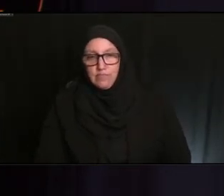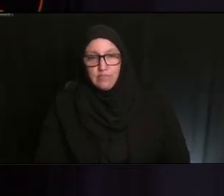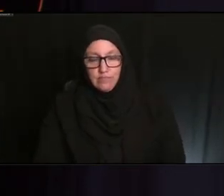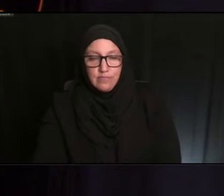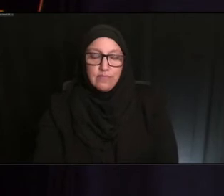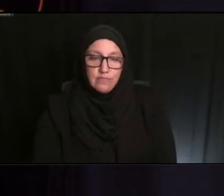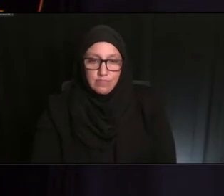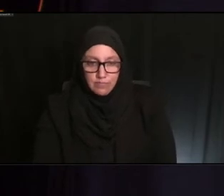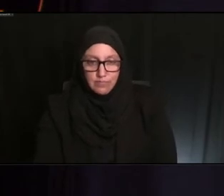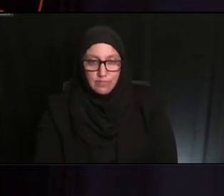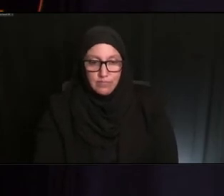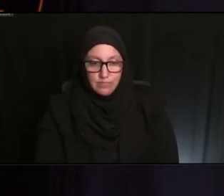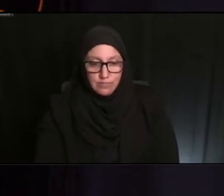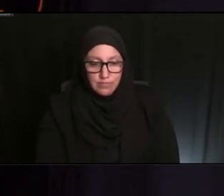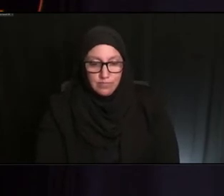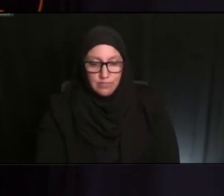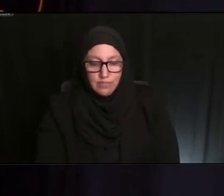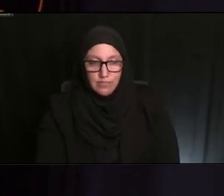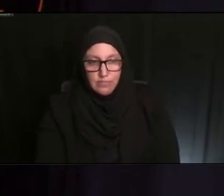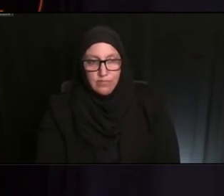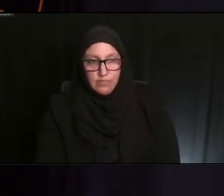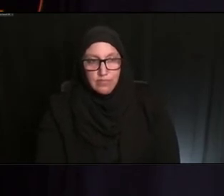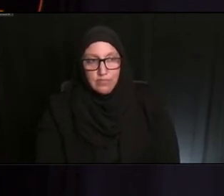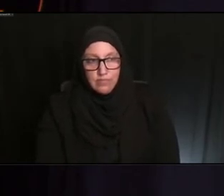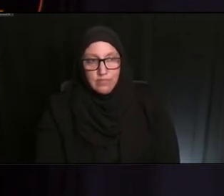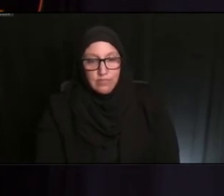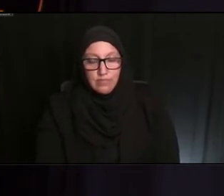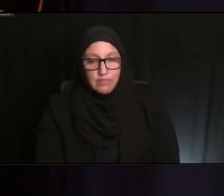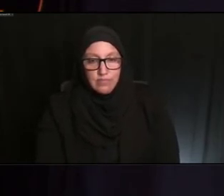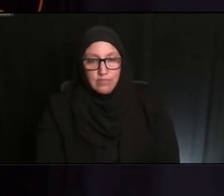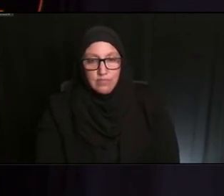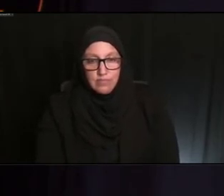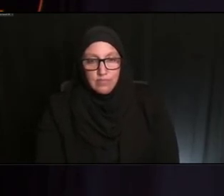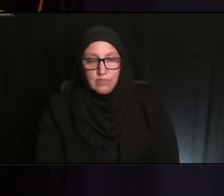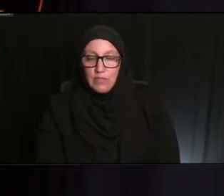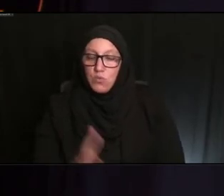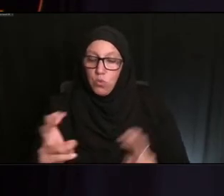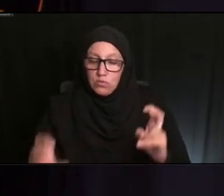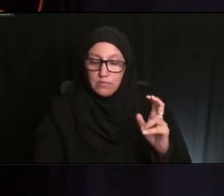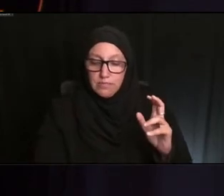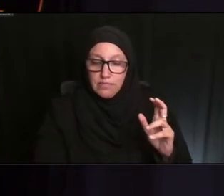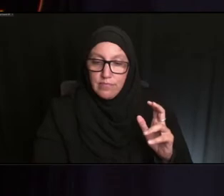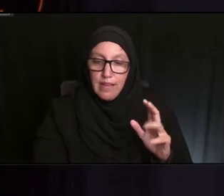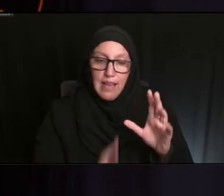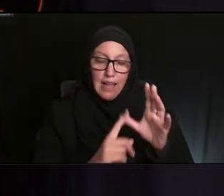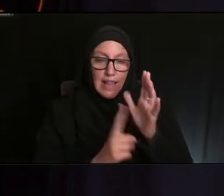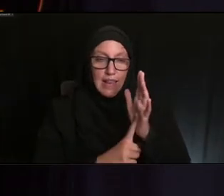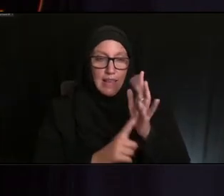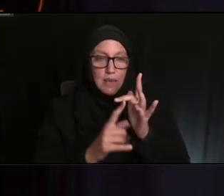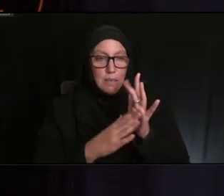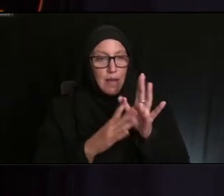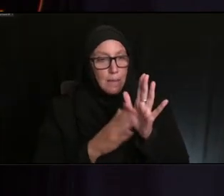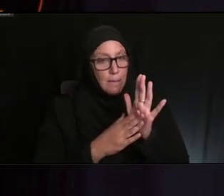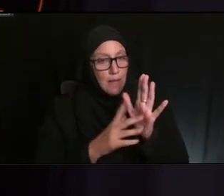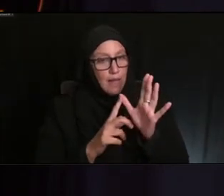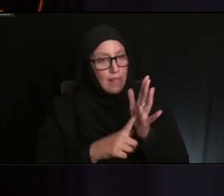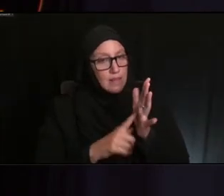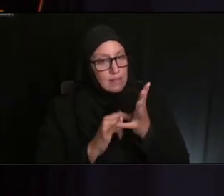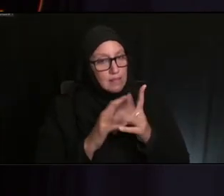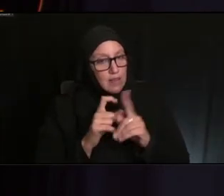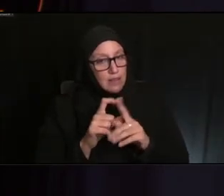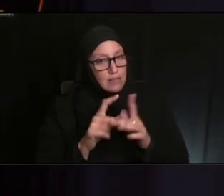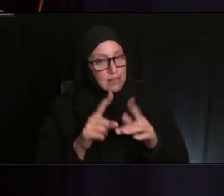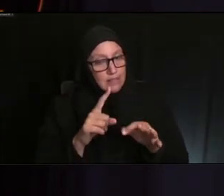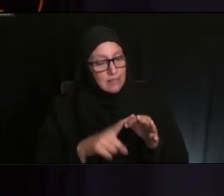book that it talks about. It's called Al-Imam al-Sadiq. كما عرف علماء